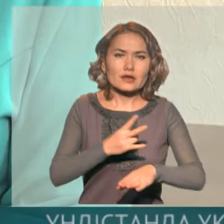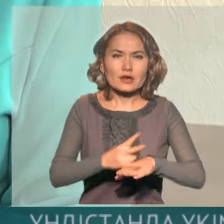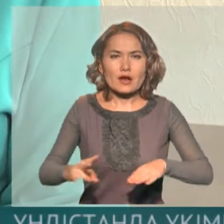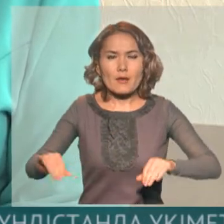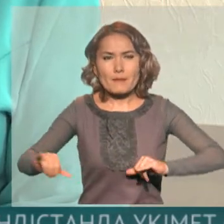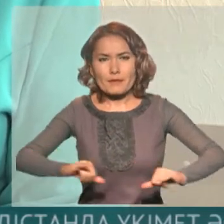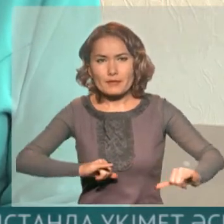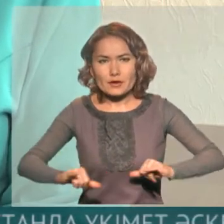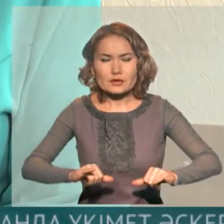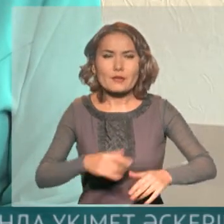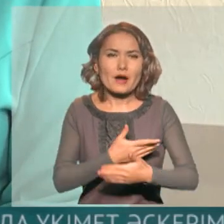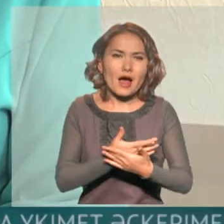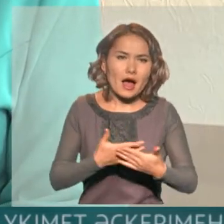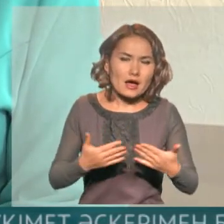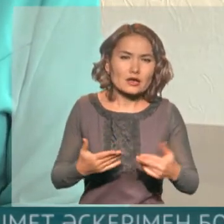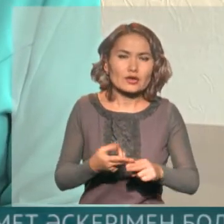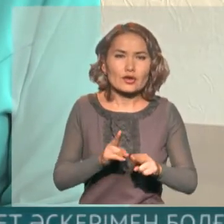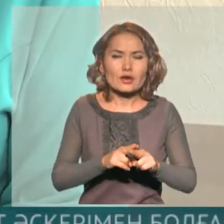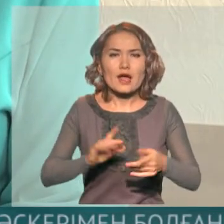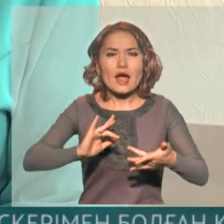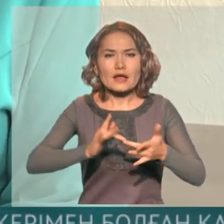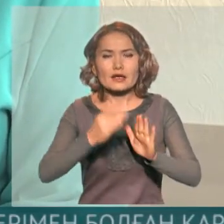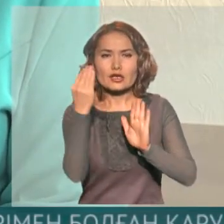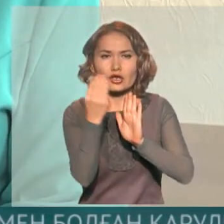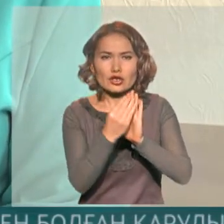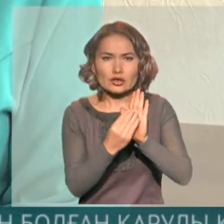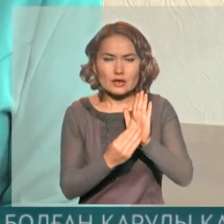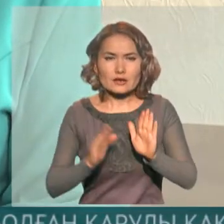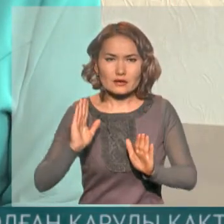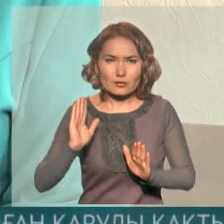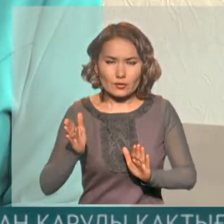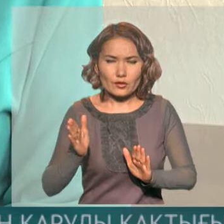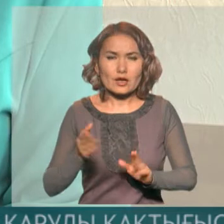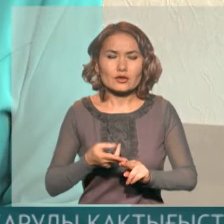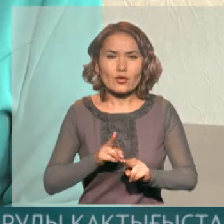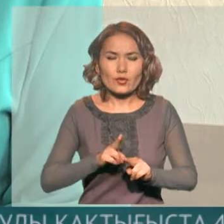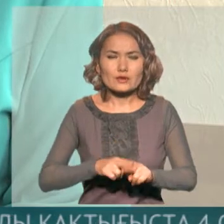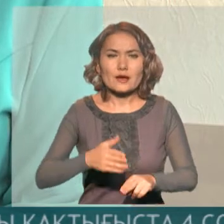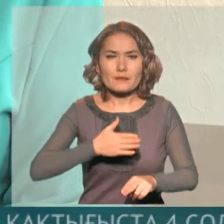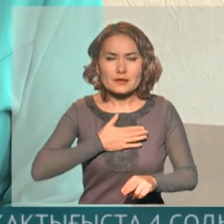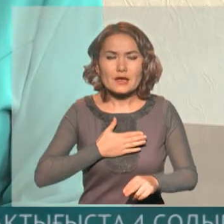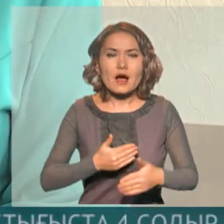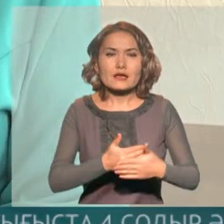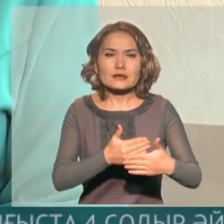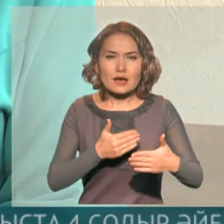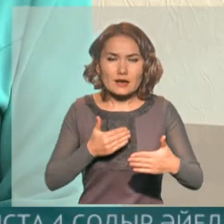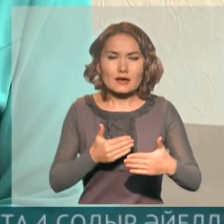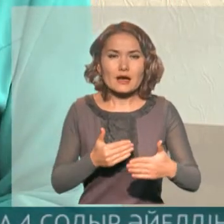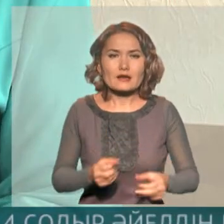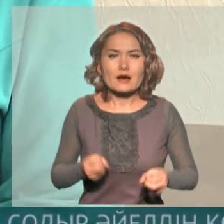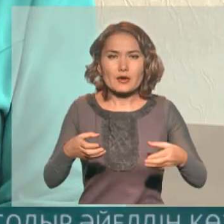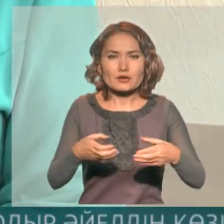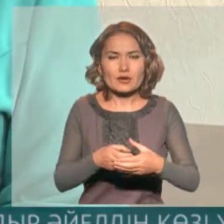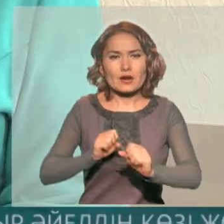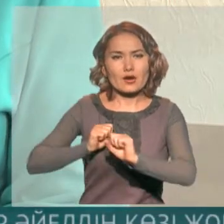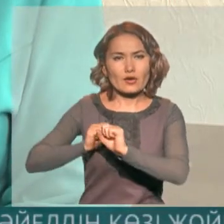алу, қылмысты болдырмау, қылмысты ашу осы жөнде енді бірталай жұмыстар істелініп жатыр. Сондықтан бұл қай